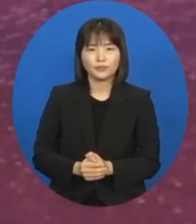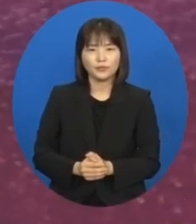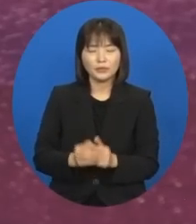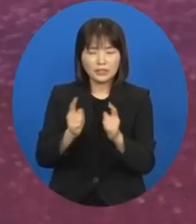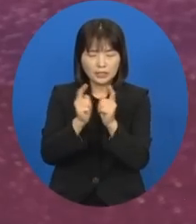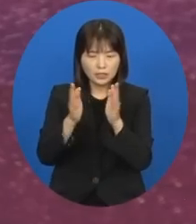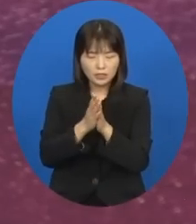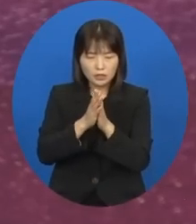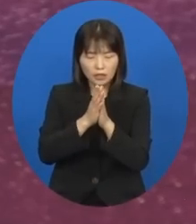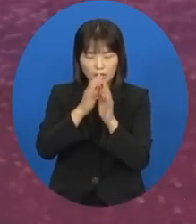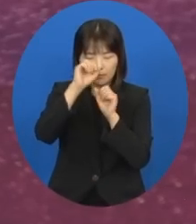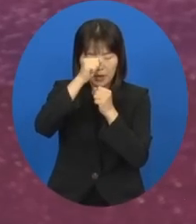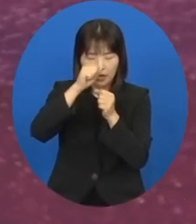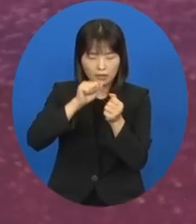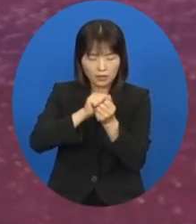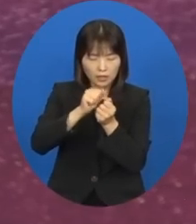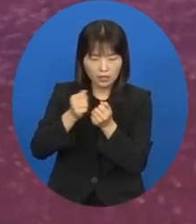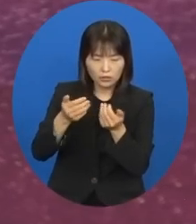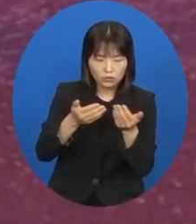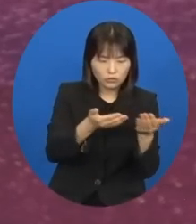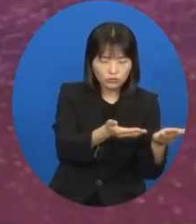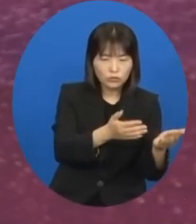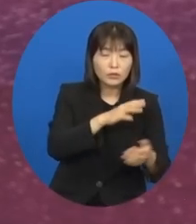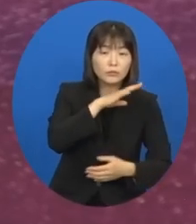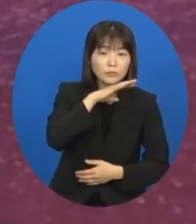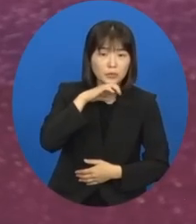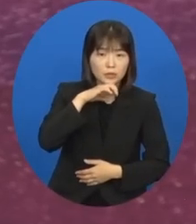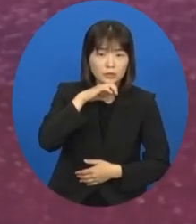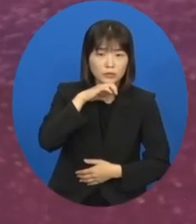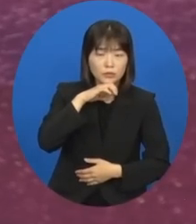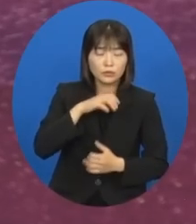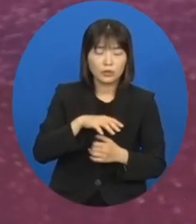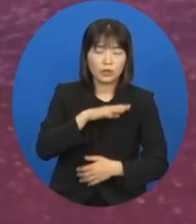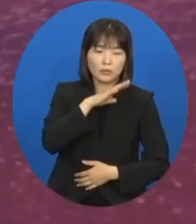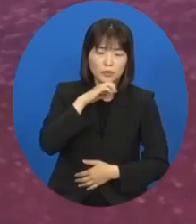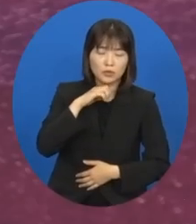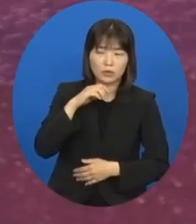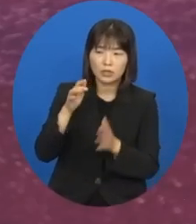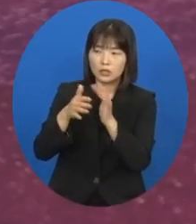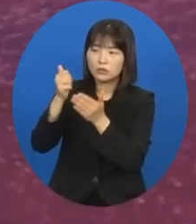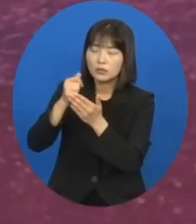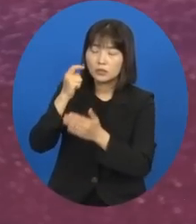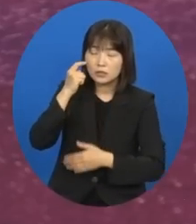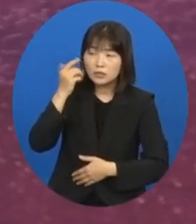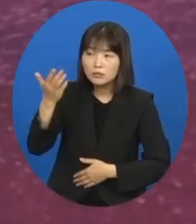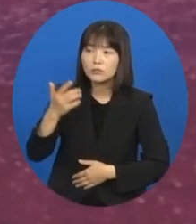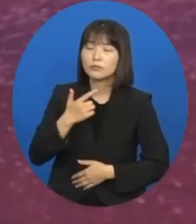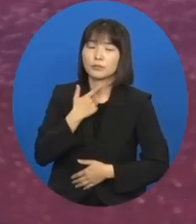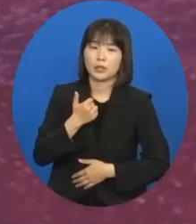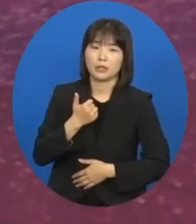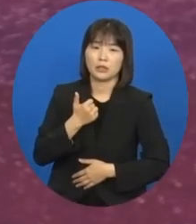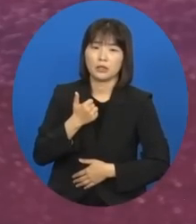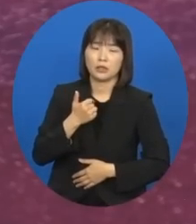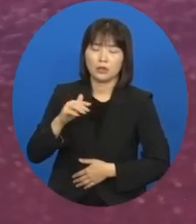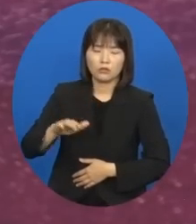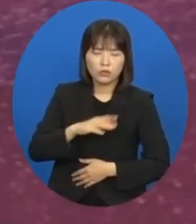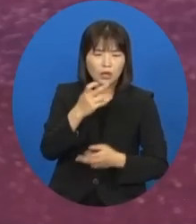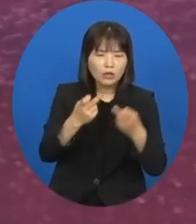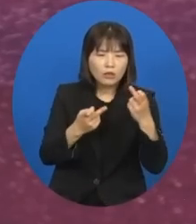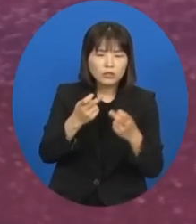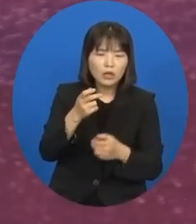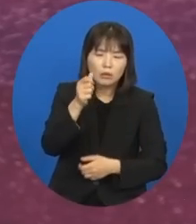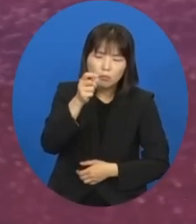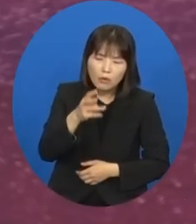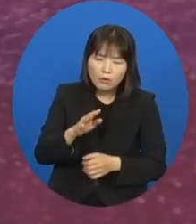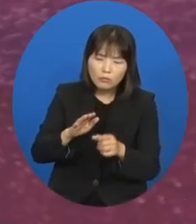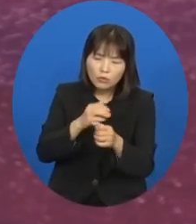친히 발을 닦아 주셨던 베드로 예수님께 베드로가 질문한 적이 있어요 우리가 형제를 몇 번이나